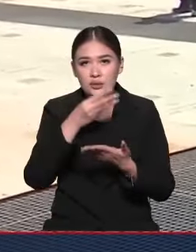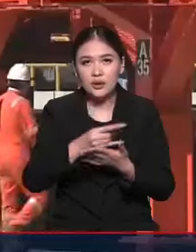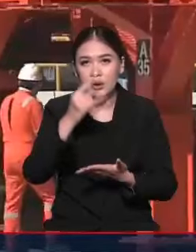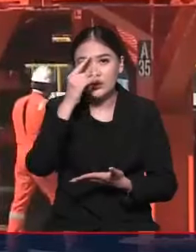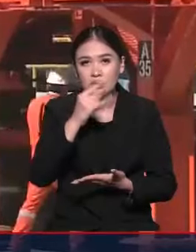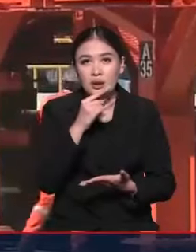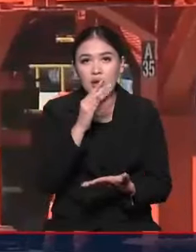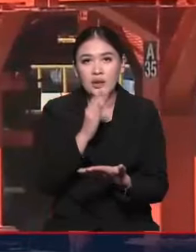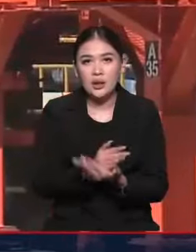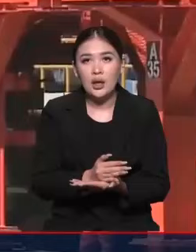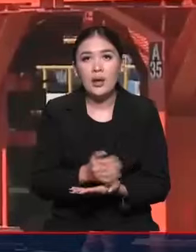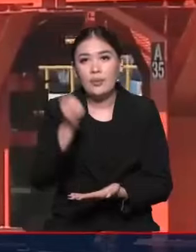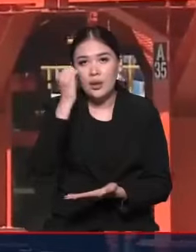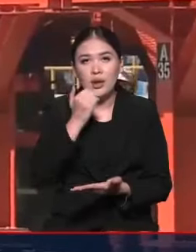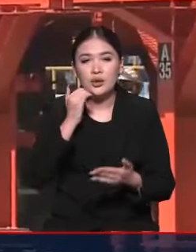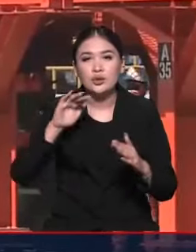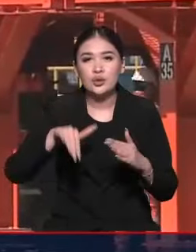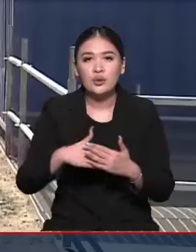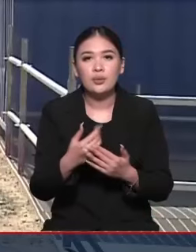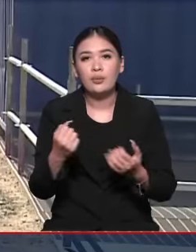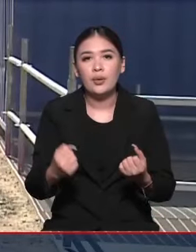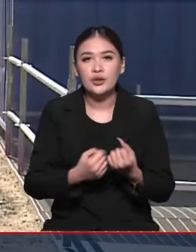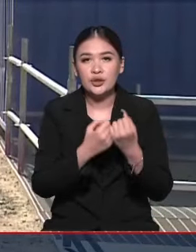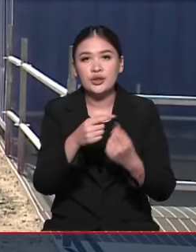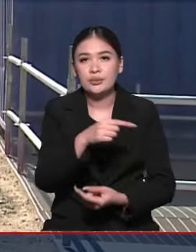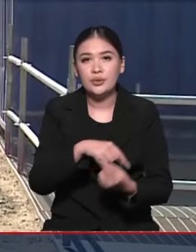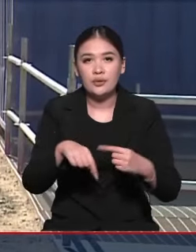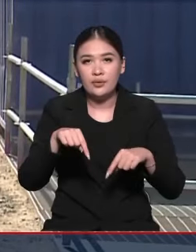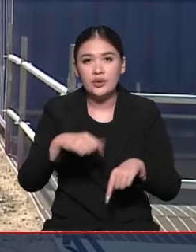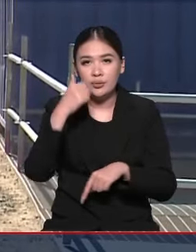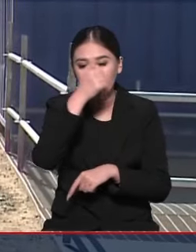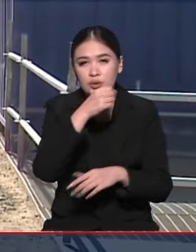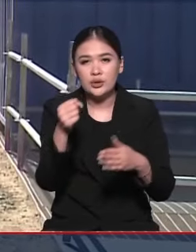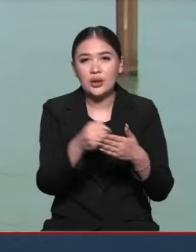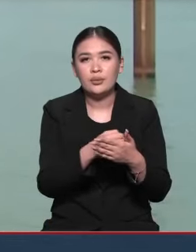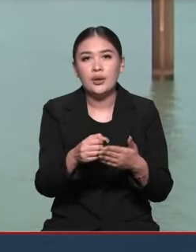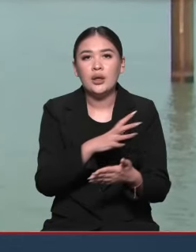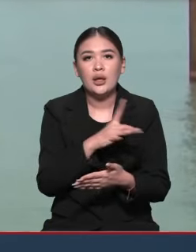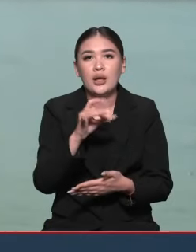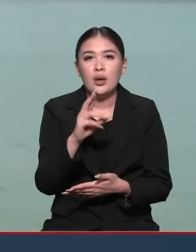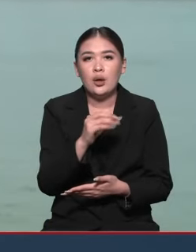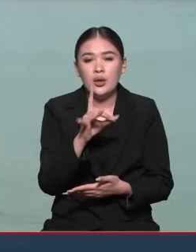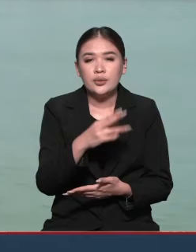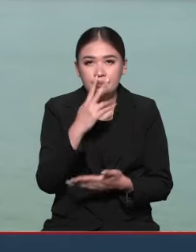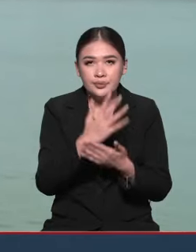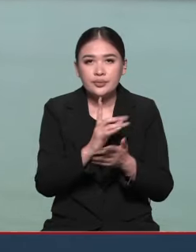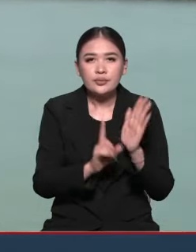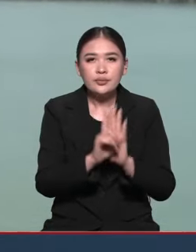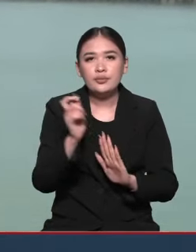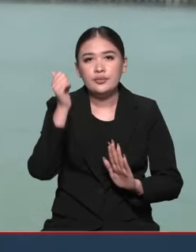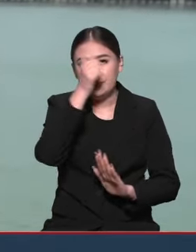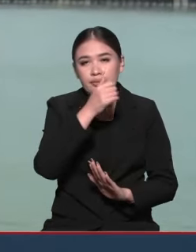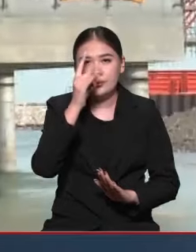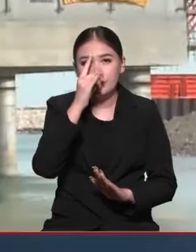казахстанские аналоги. Благодаря новым подходам к поддержке бизнеса в этом году удалось добиться рекордных показателей. С начала года